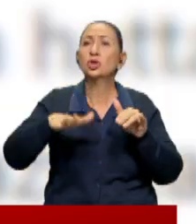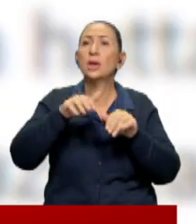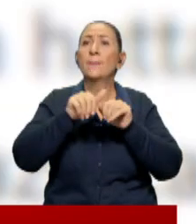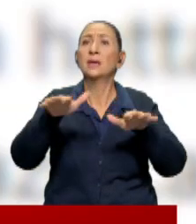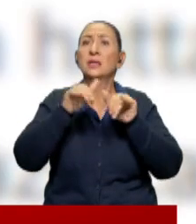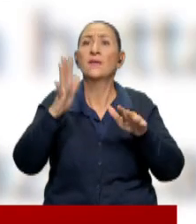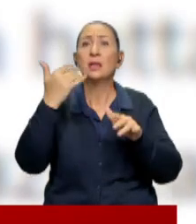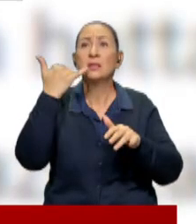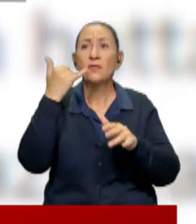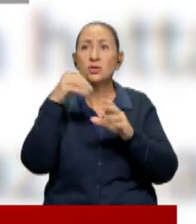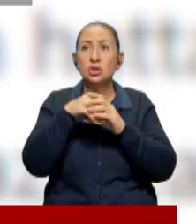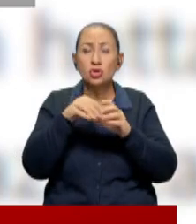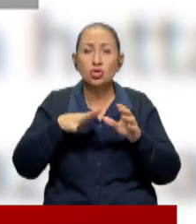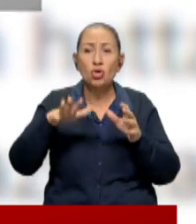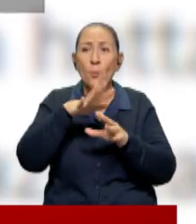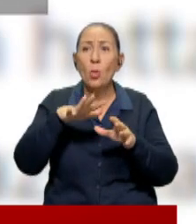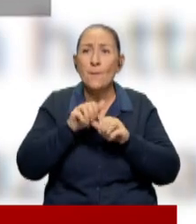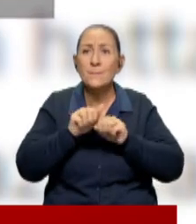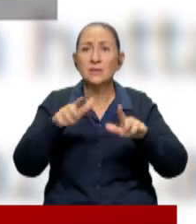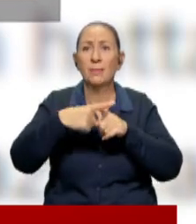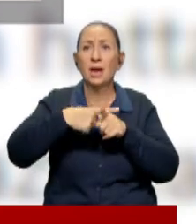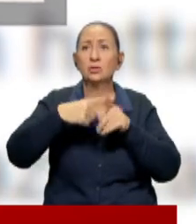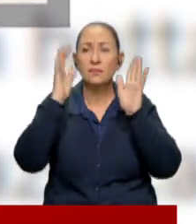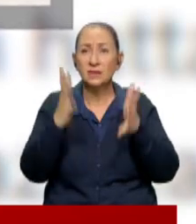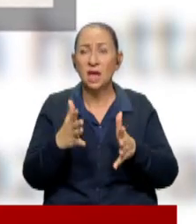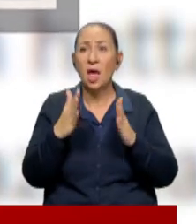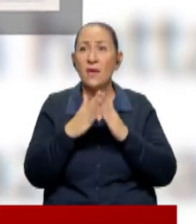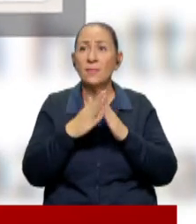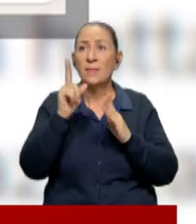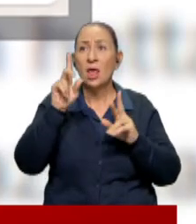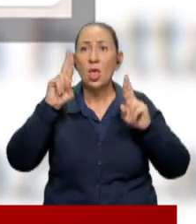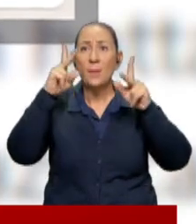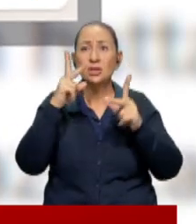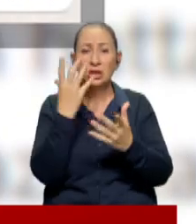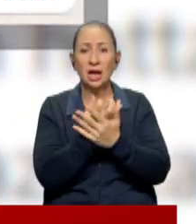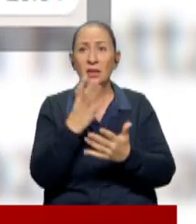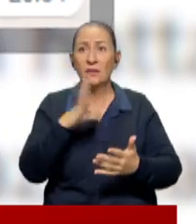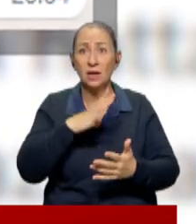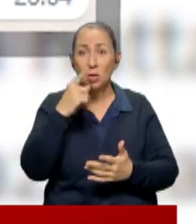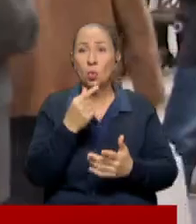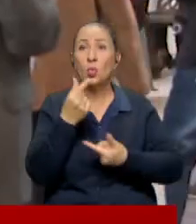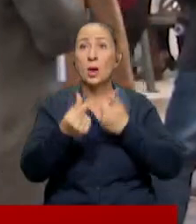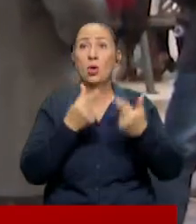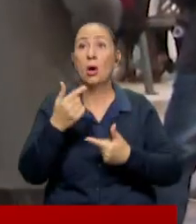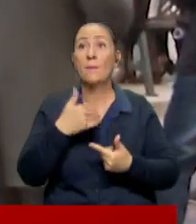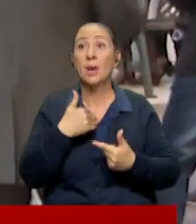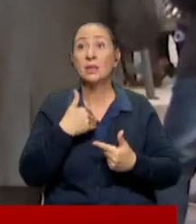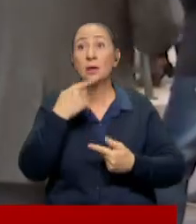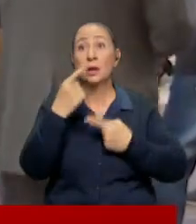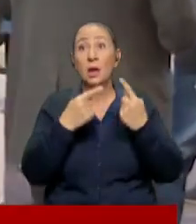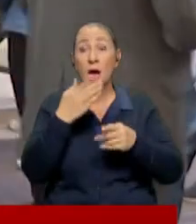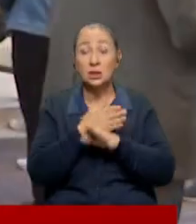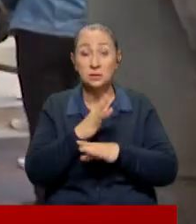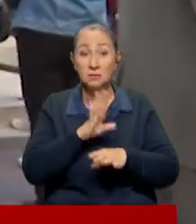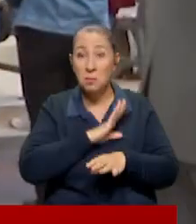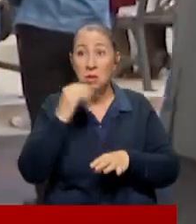medyada ya da telefonlardaki toplu mesajlarda paylaşılıyor sık sık. Evimde bir yabancı kayıtlı diyenler uyarıyor. Ben de iddiaların